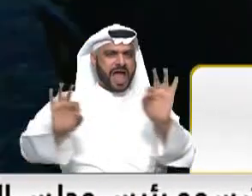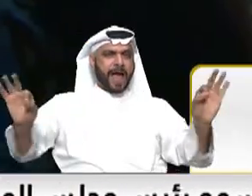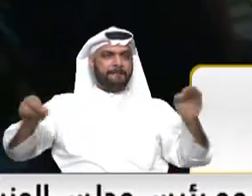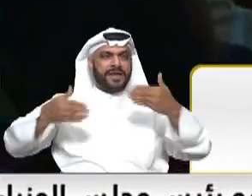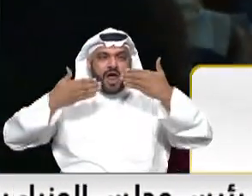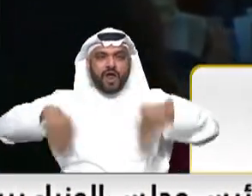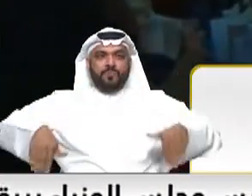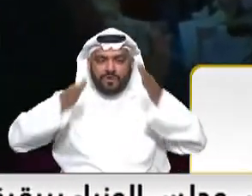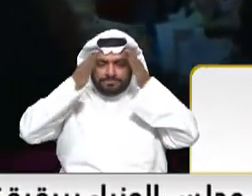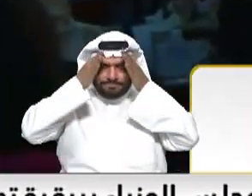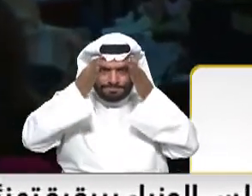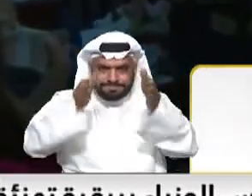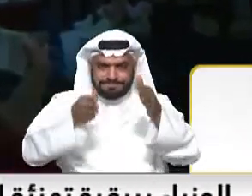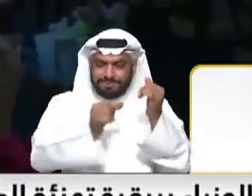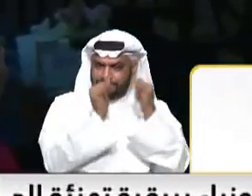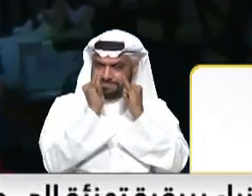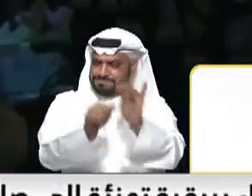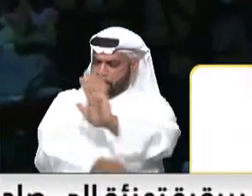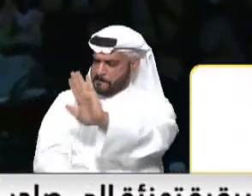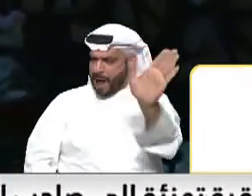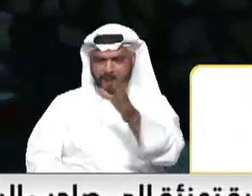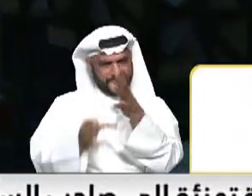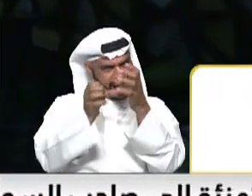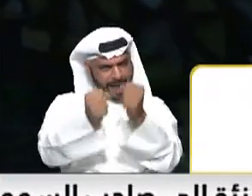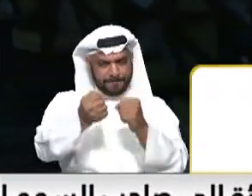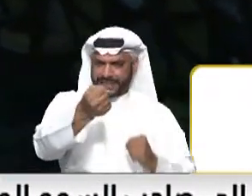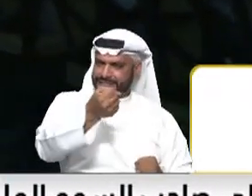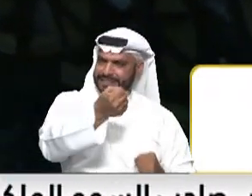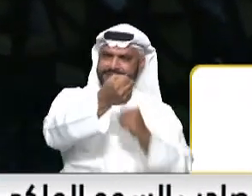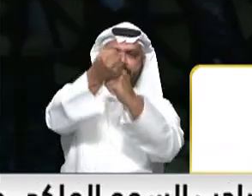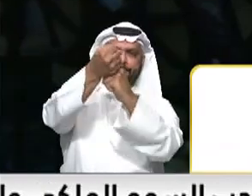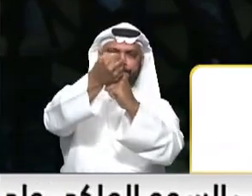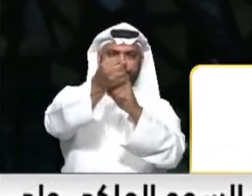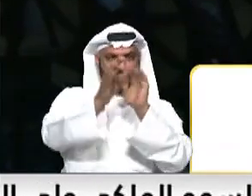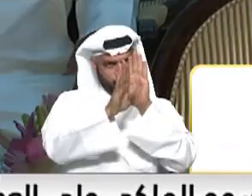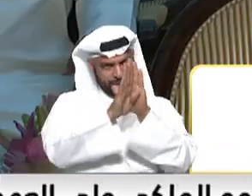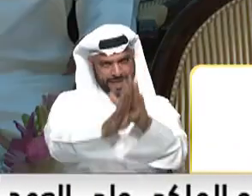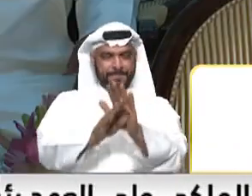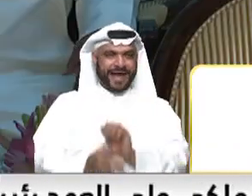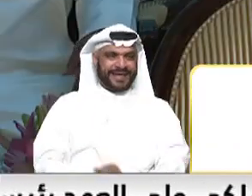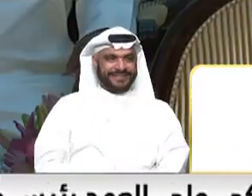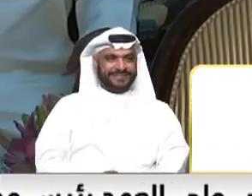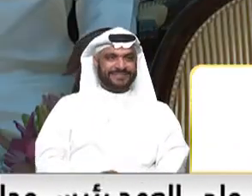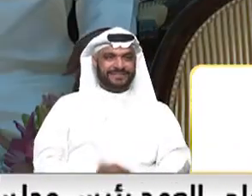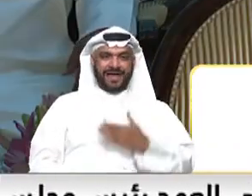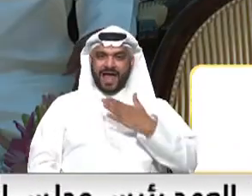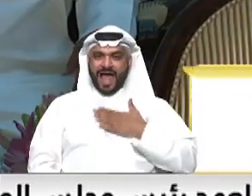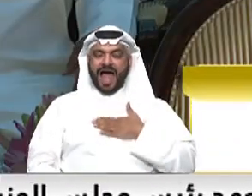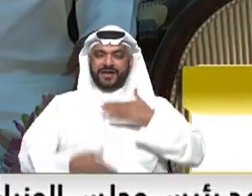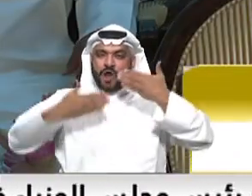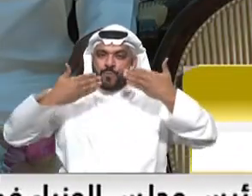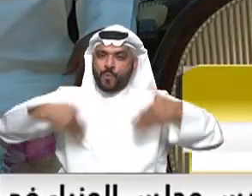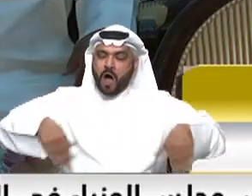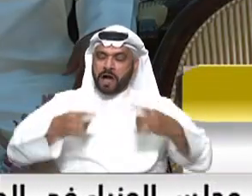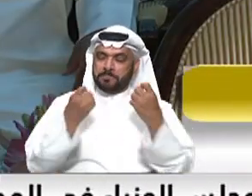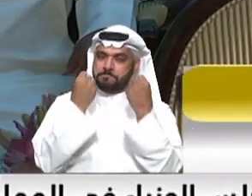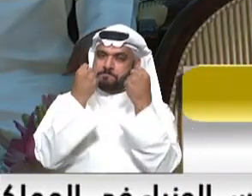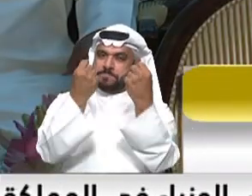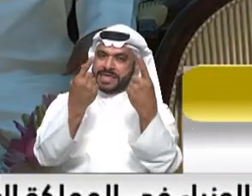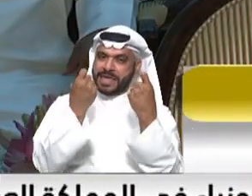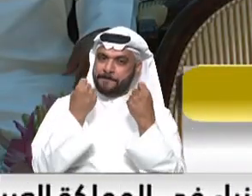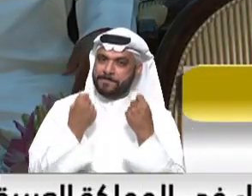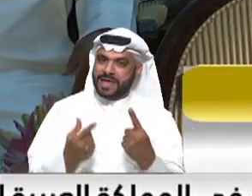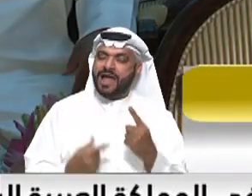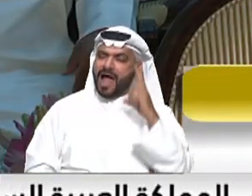المعاق بتوفير الدعم والحماية لهم. أبنائنا من ذوي الإعاقة دائما متميزين متألقين،